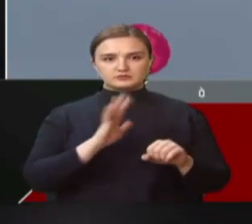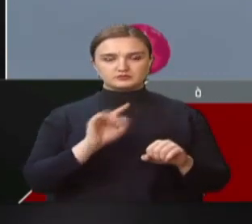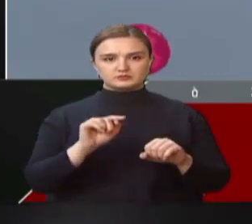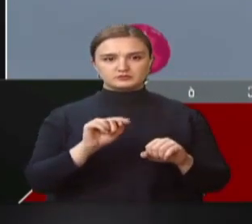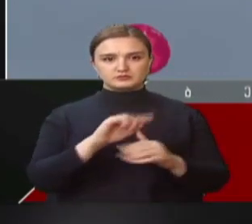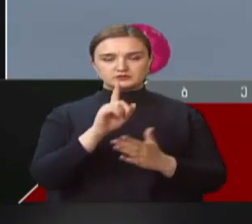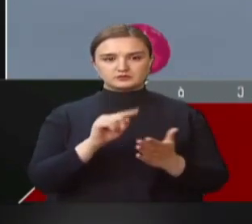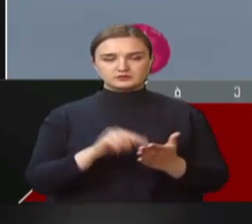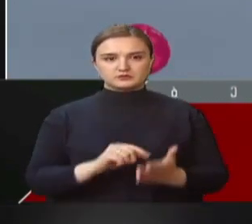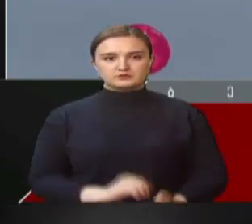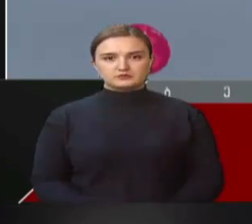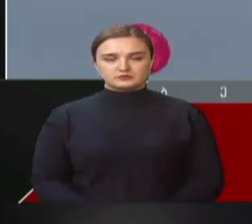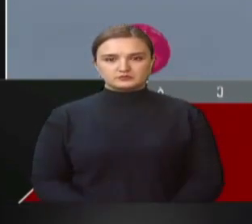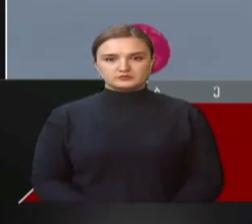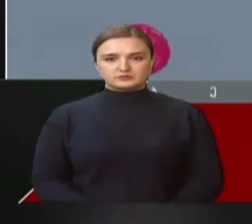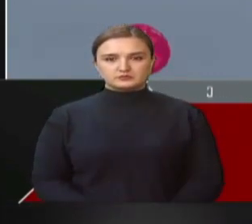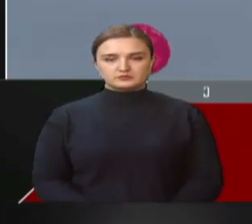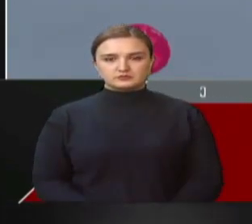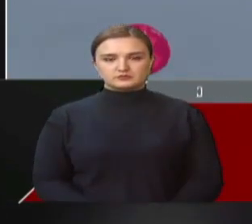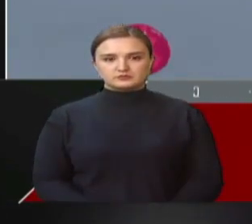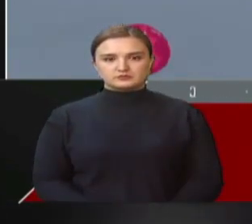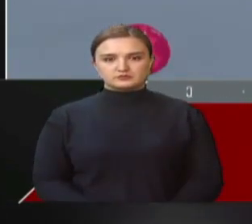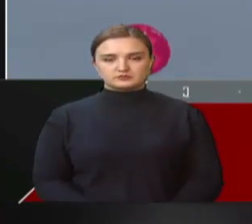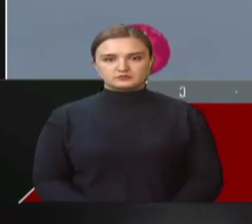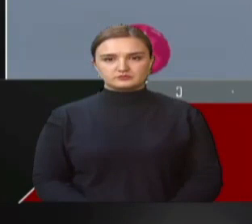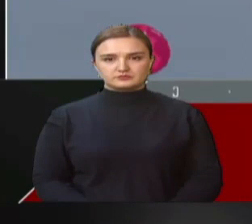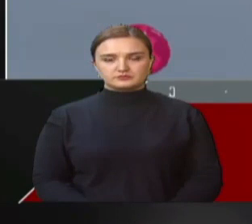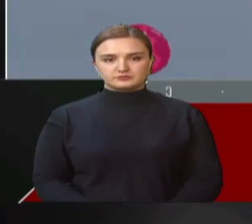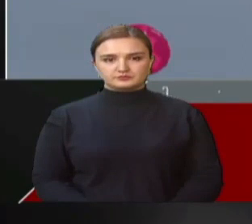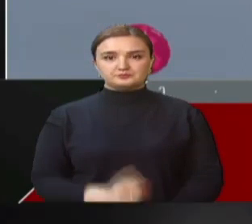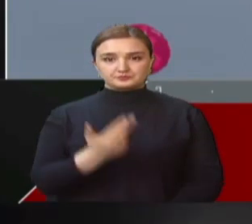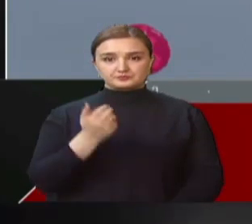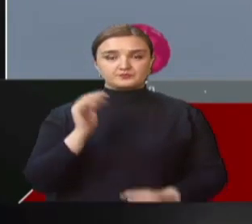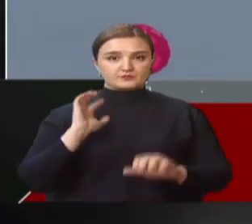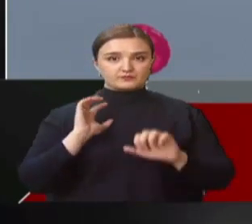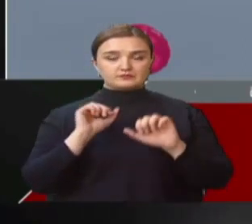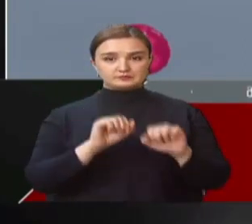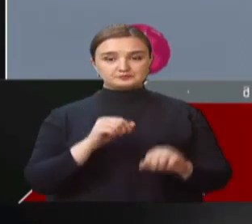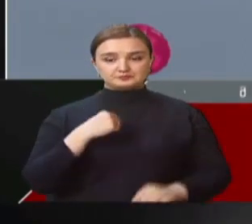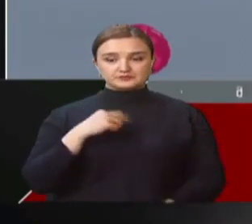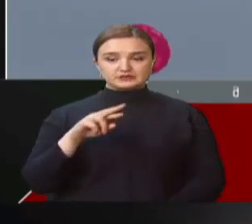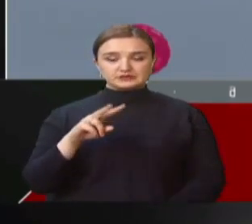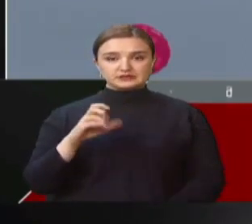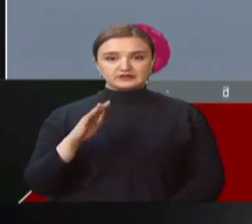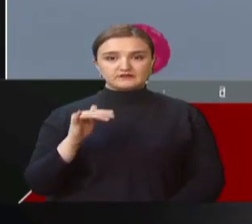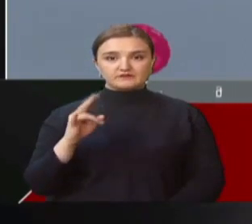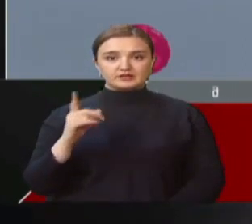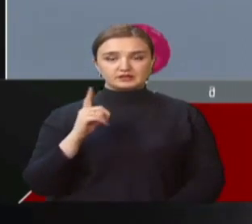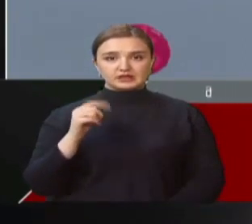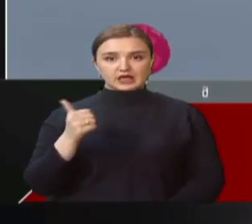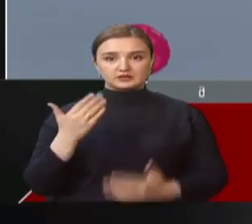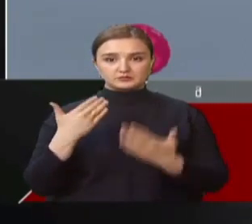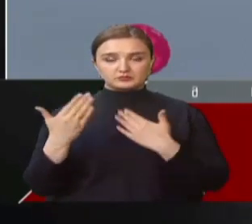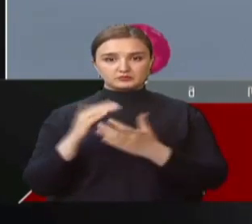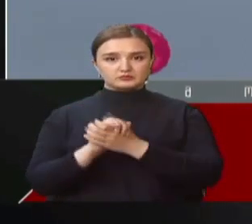Unde ți-a făcut damțoli să aibă când dacă aşirea, dacă cum chiar i-ar da gicerii,